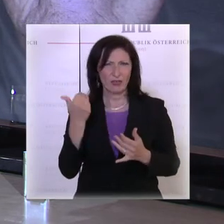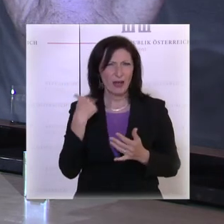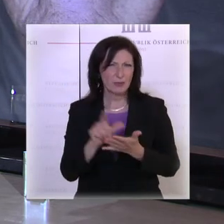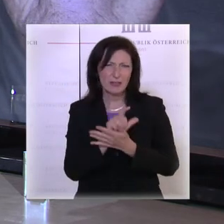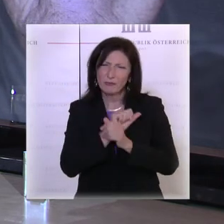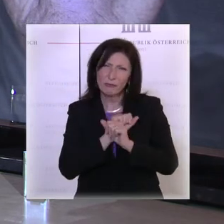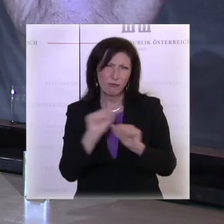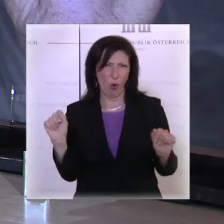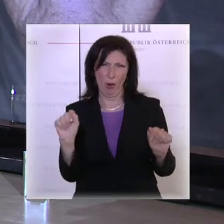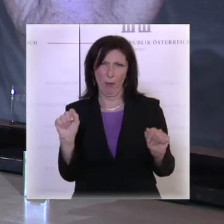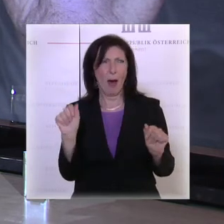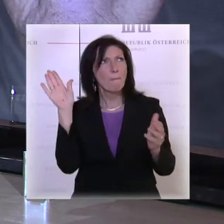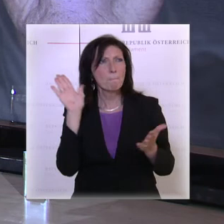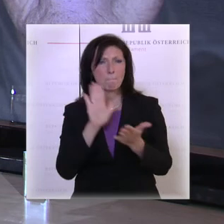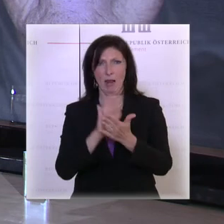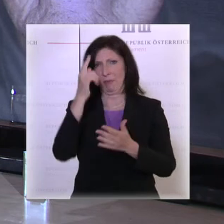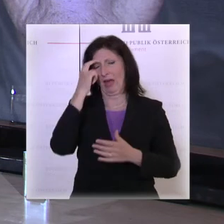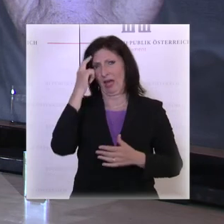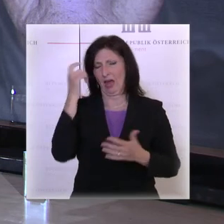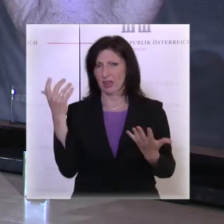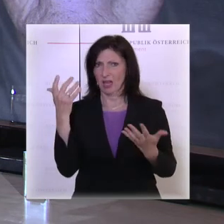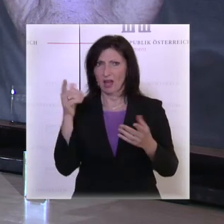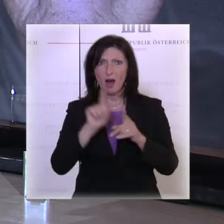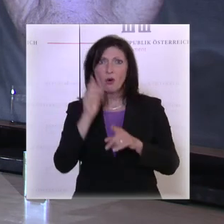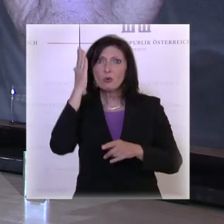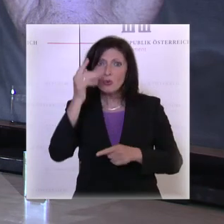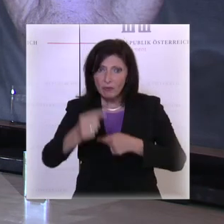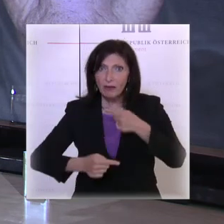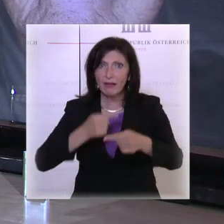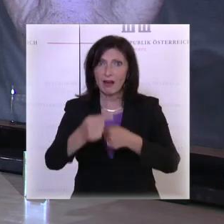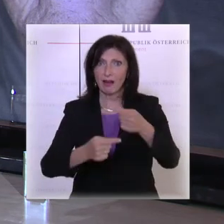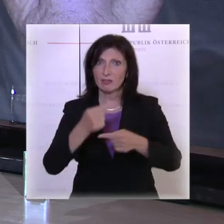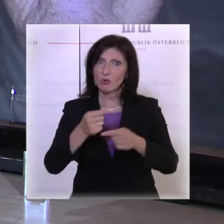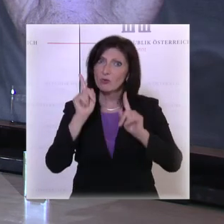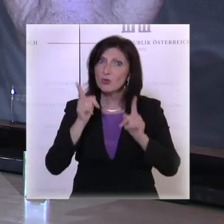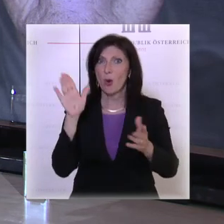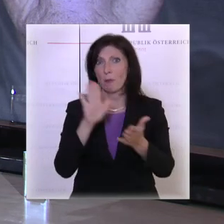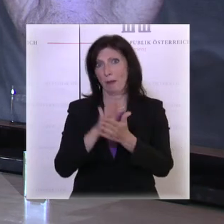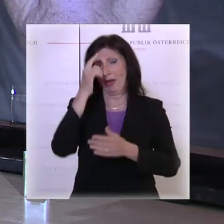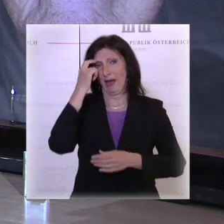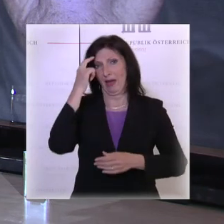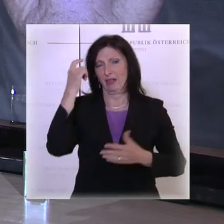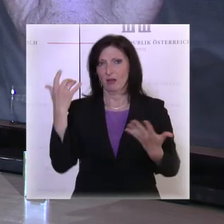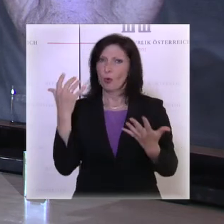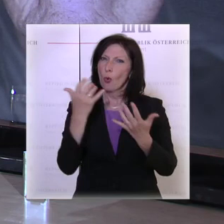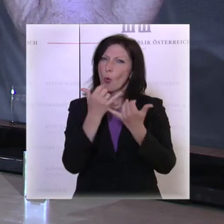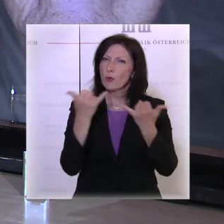Zeit nicht verblasst, dass sie auch für nachkommende Generationen wachgehalten wird? Und wie